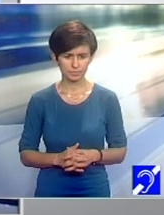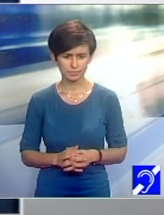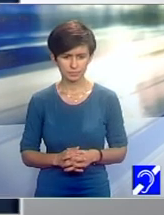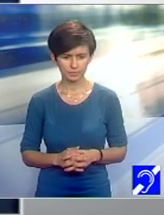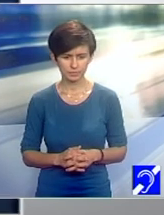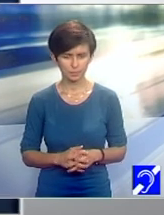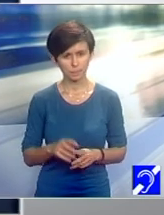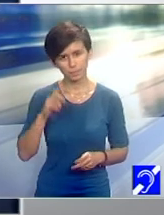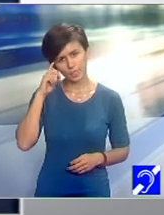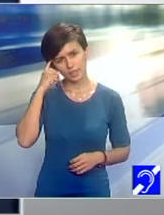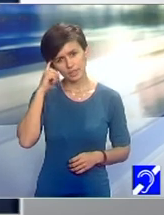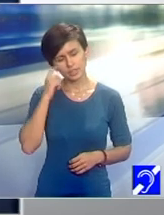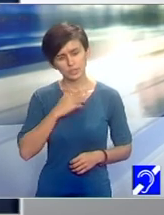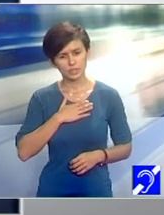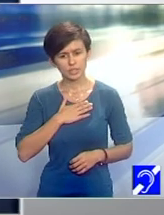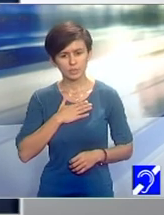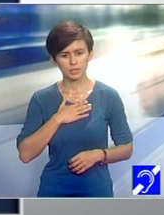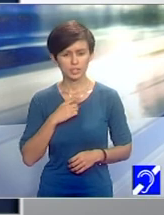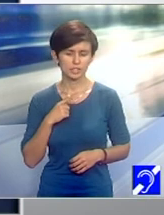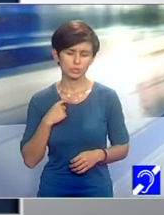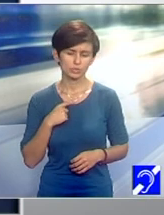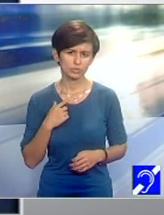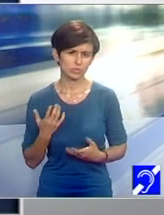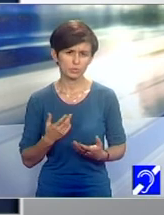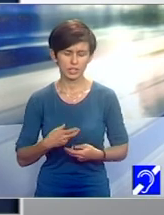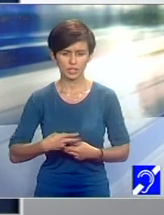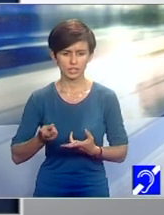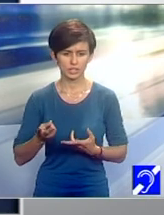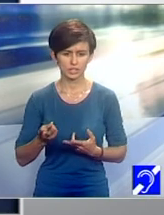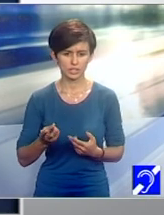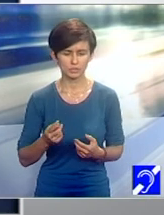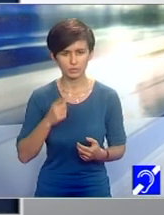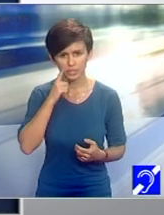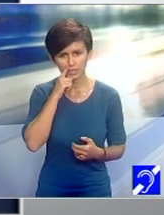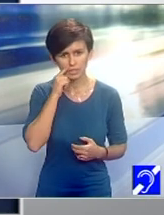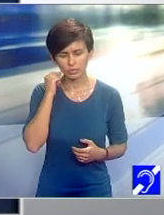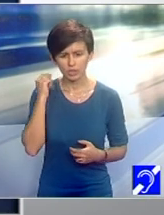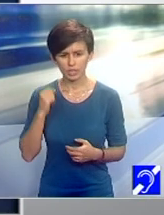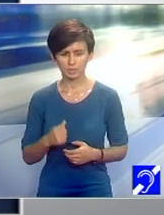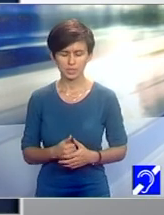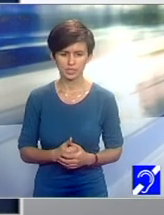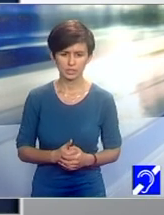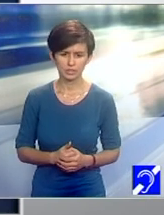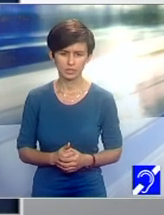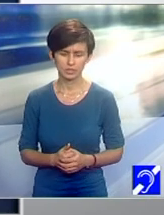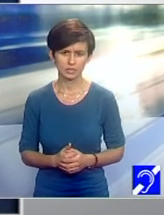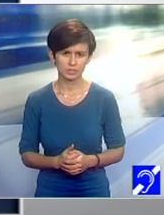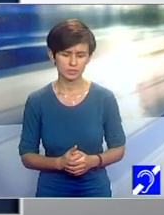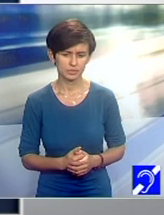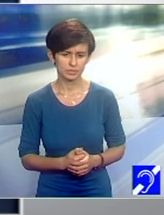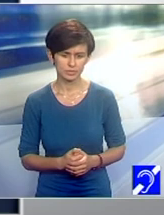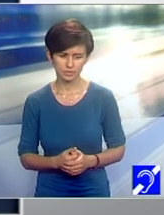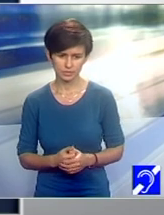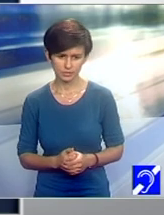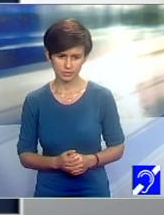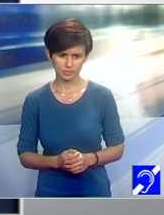Gândurile mele sunt cele pe care le transmit întotdeauna oamenilor. Oamenii trebuie să construiască